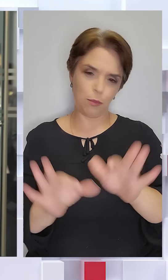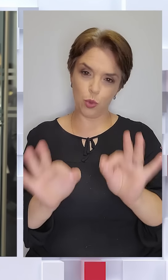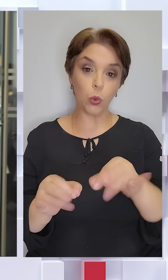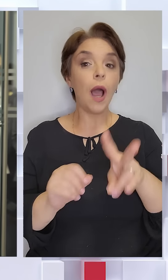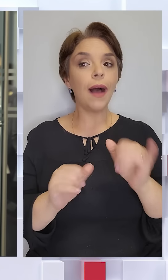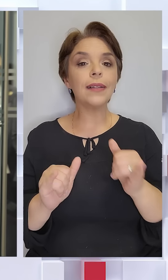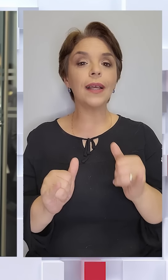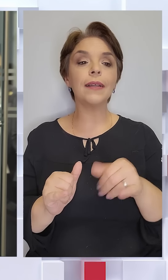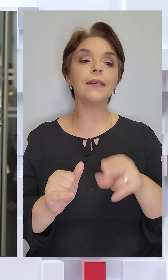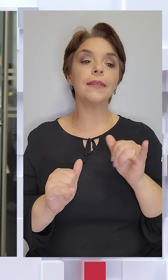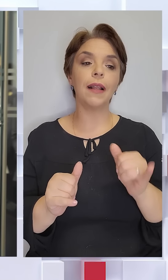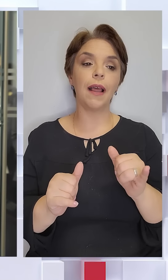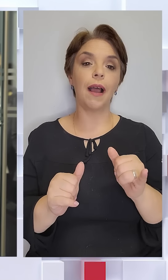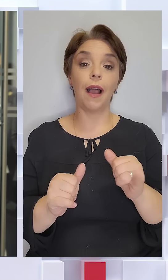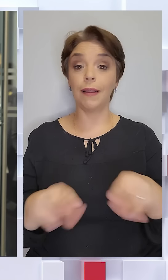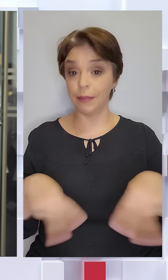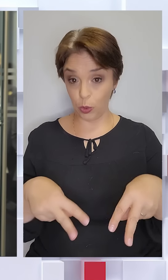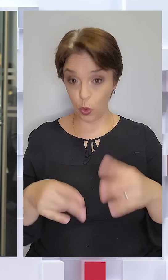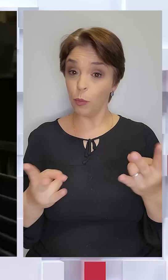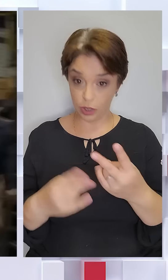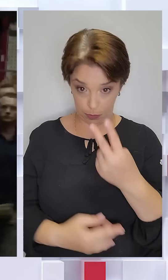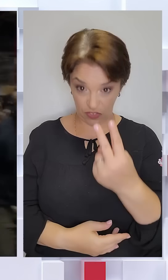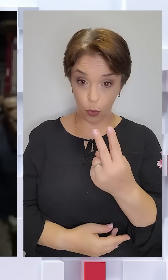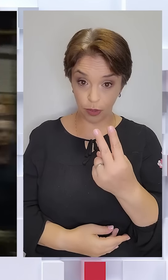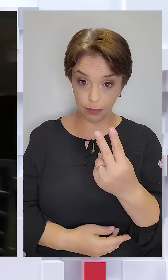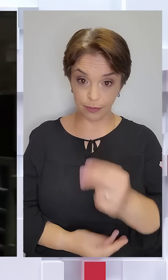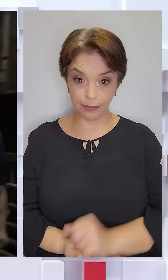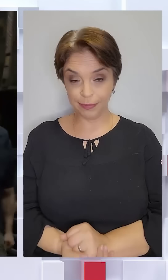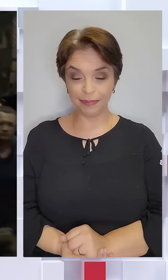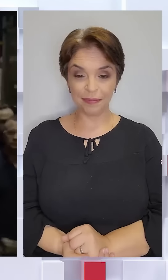Абсолютно, але для танго потрібні двоє.